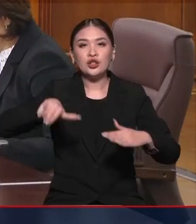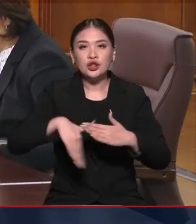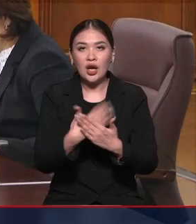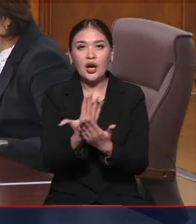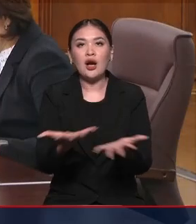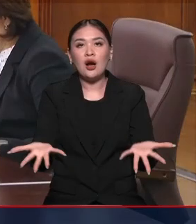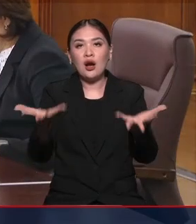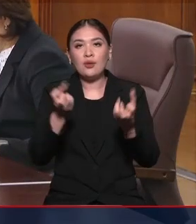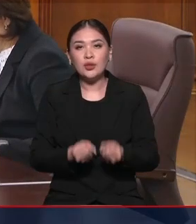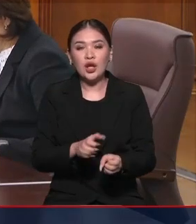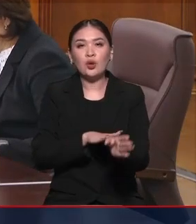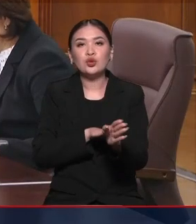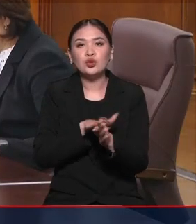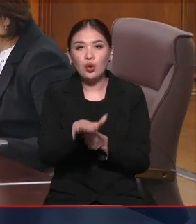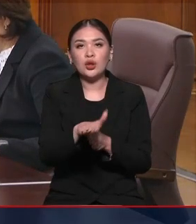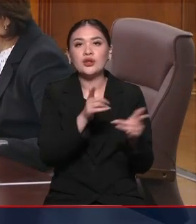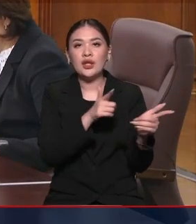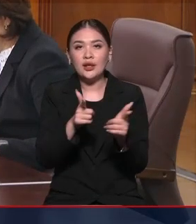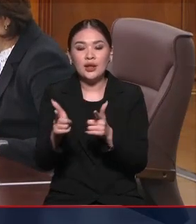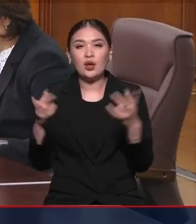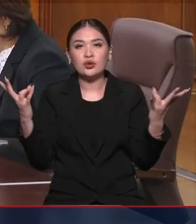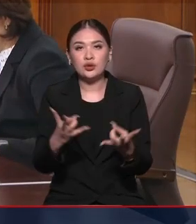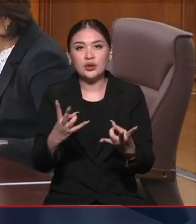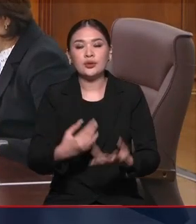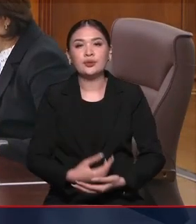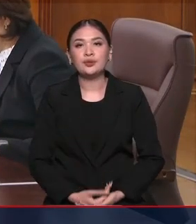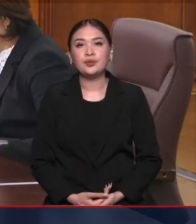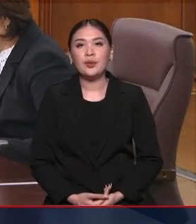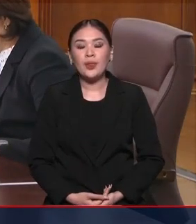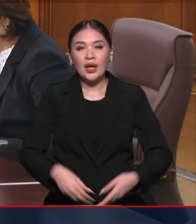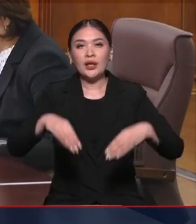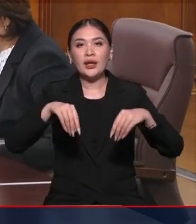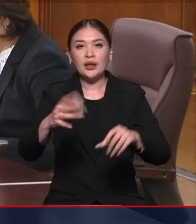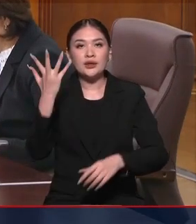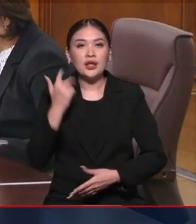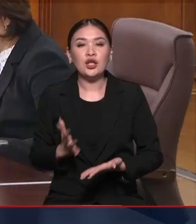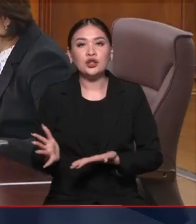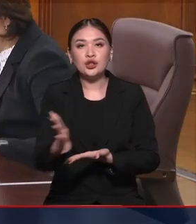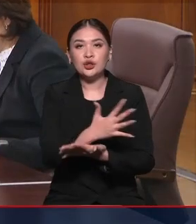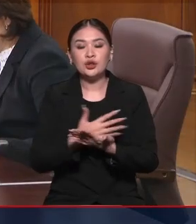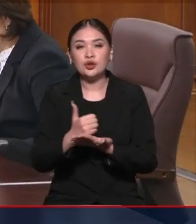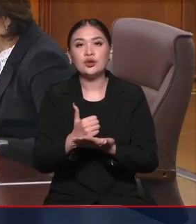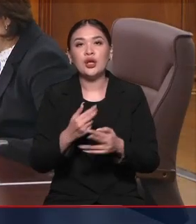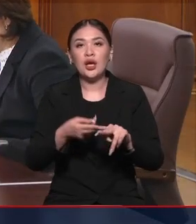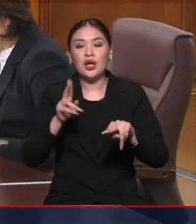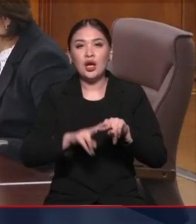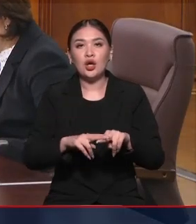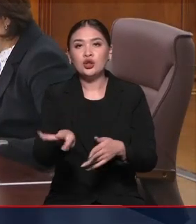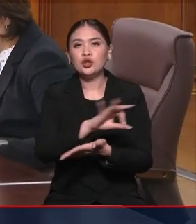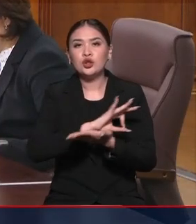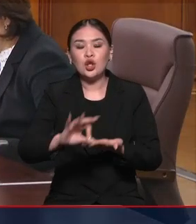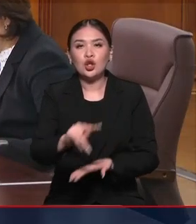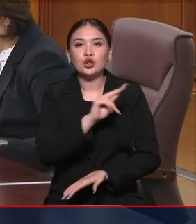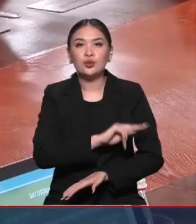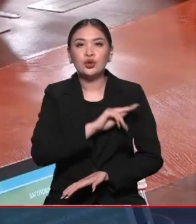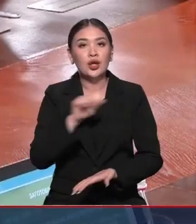өнімді қабылдауға толық дайындығын қамтамасыз етсін. Егін жинау кезеңінде астық қабылдау кәсіпорындары үздіксіз жұмыс